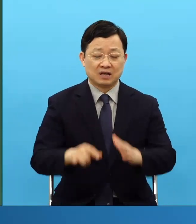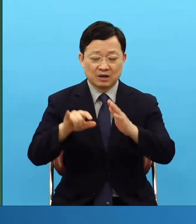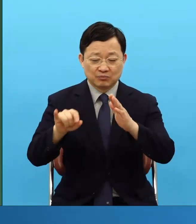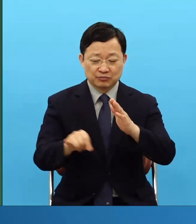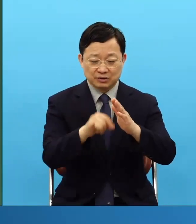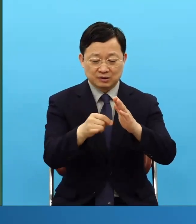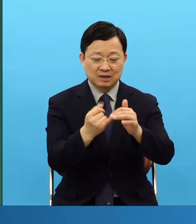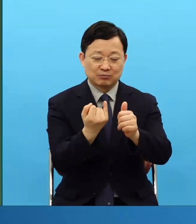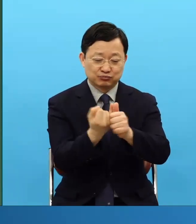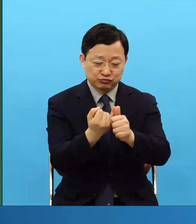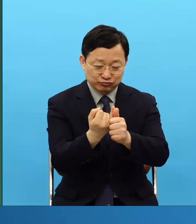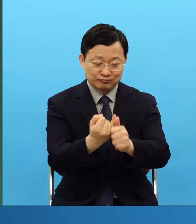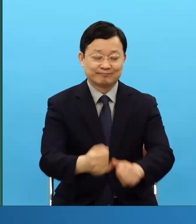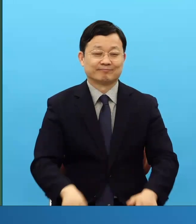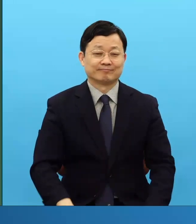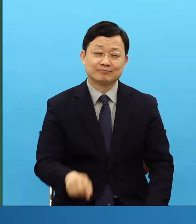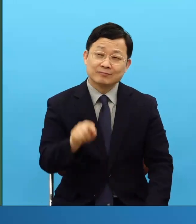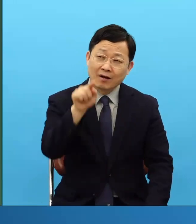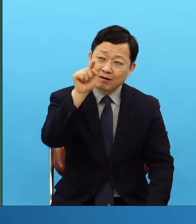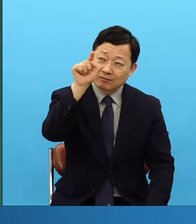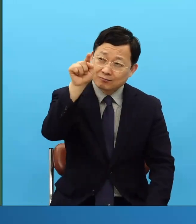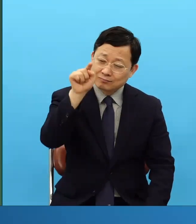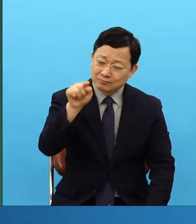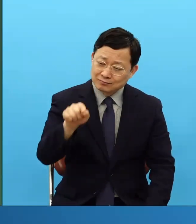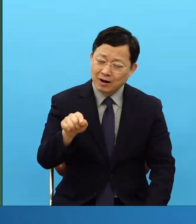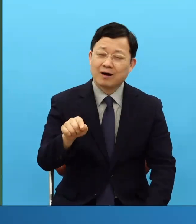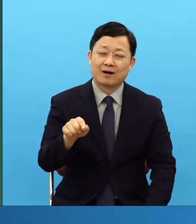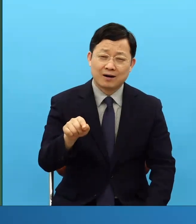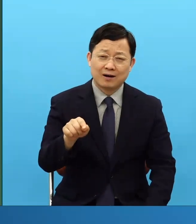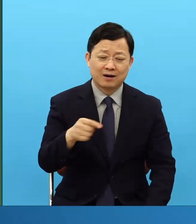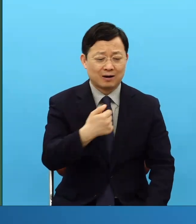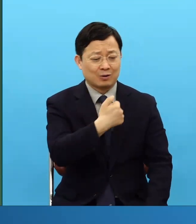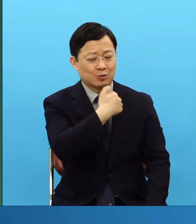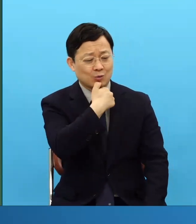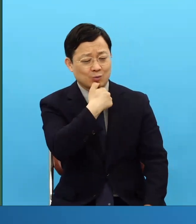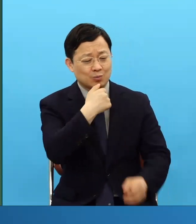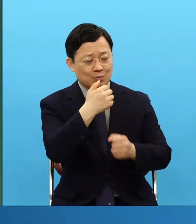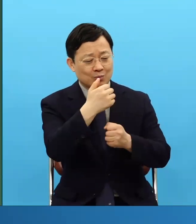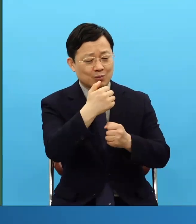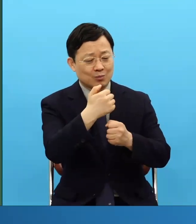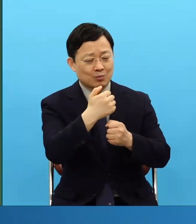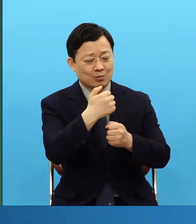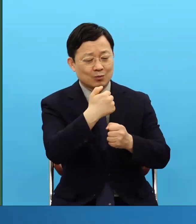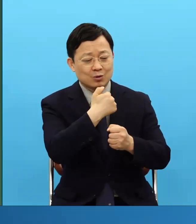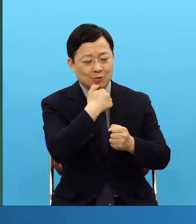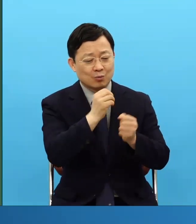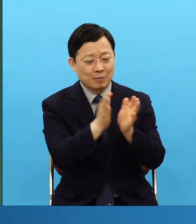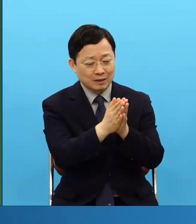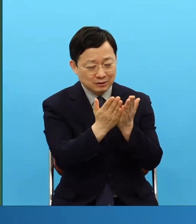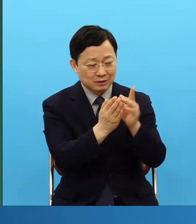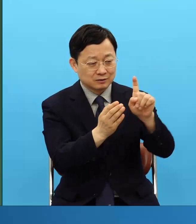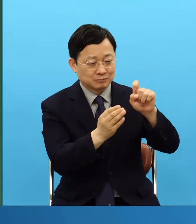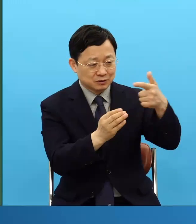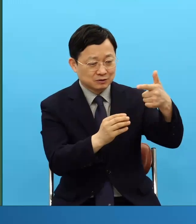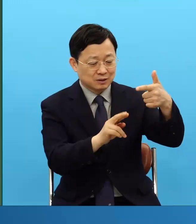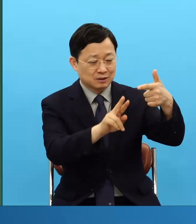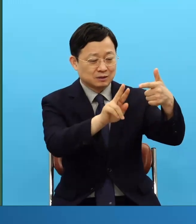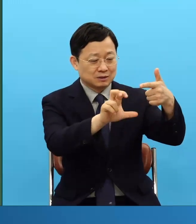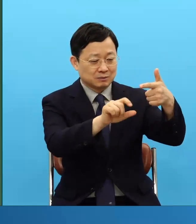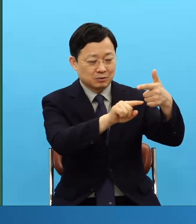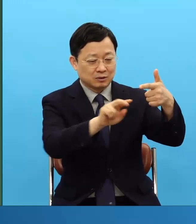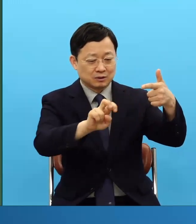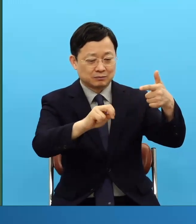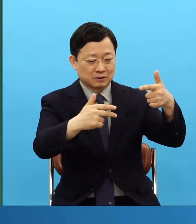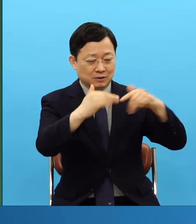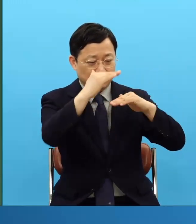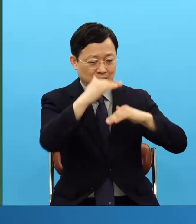브리스가 Priscilla, 이 사람들이 로마서 16장 25절 27절 속에 들어갔다가